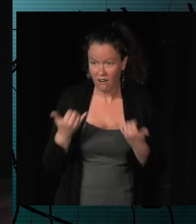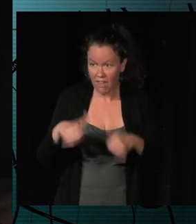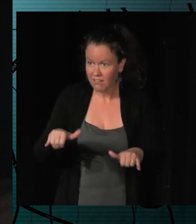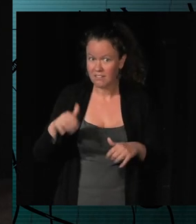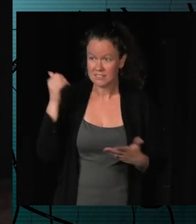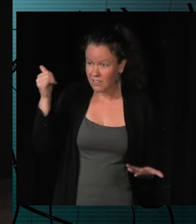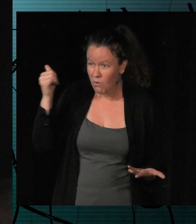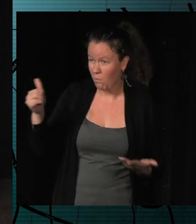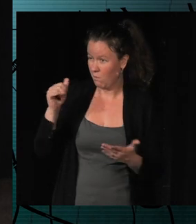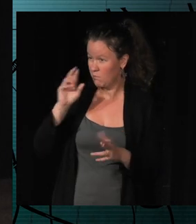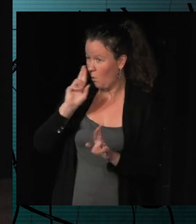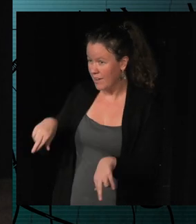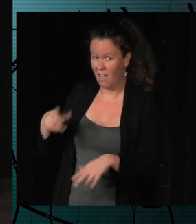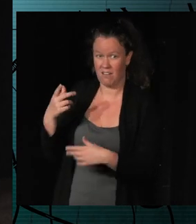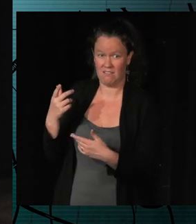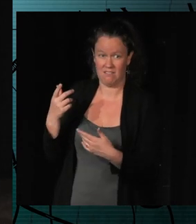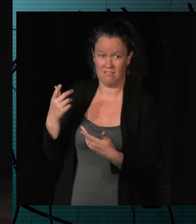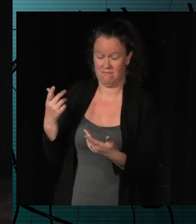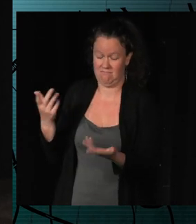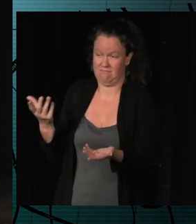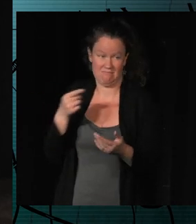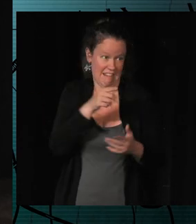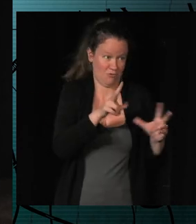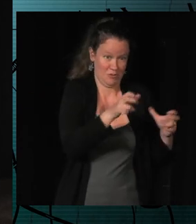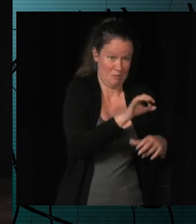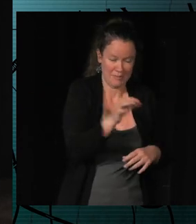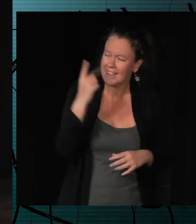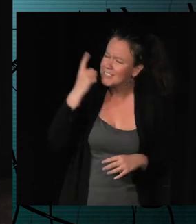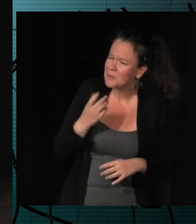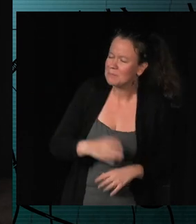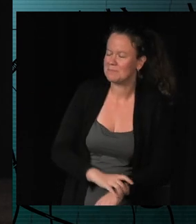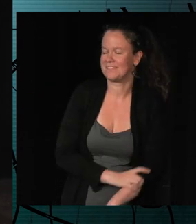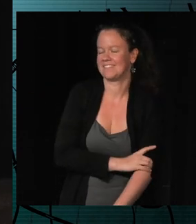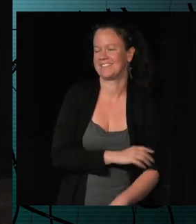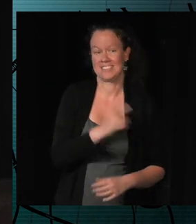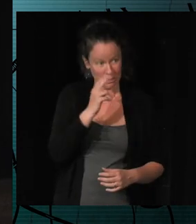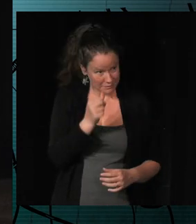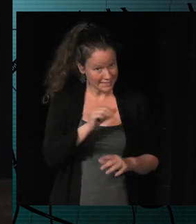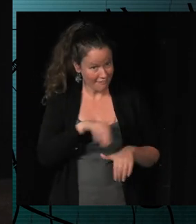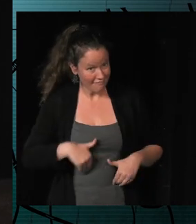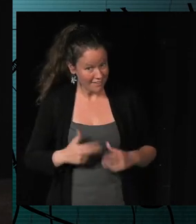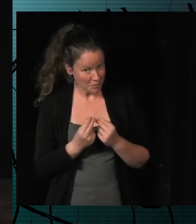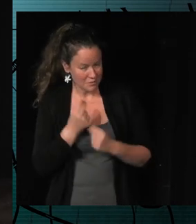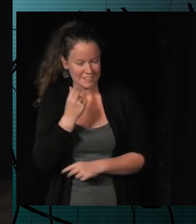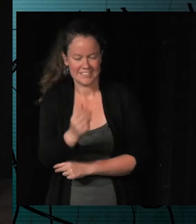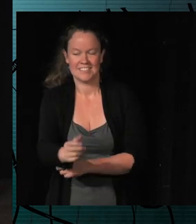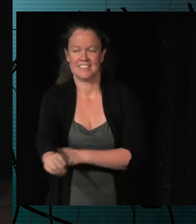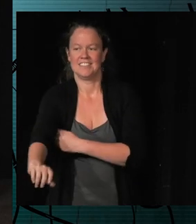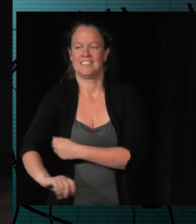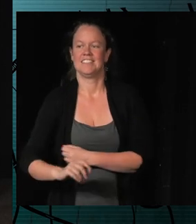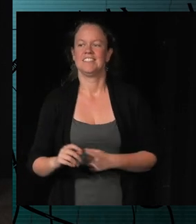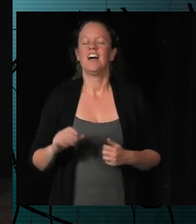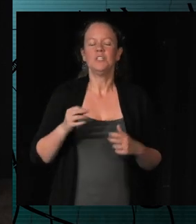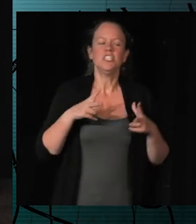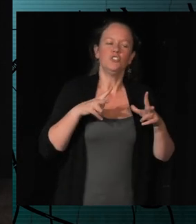raconte rien mais quelle était la question déjà toi qui avaitoui ou oui oui bah oui forcément donc ou